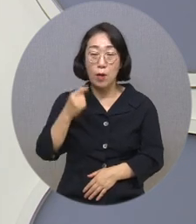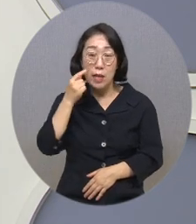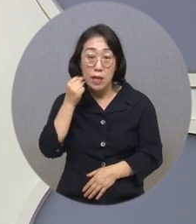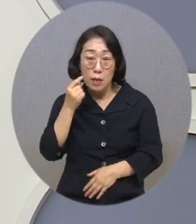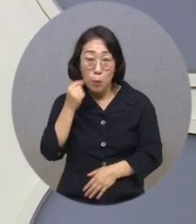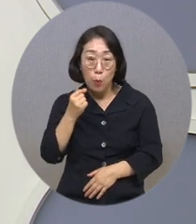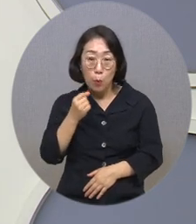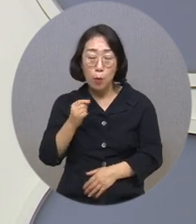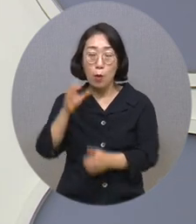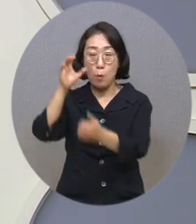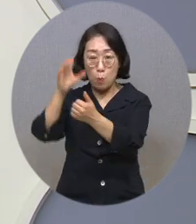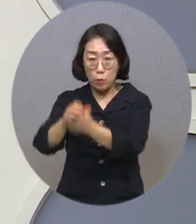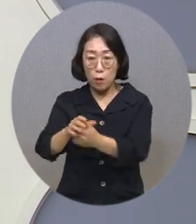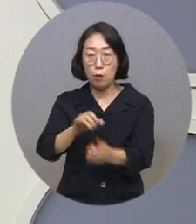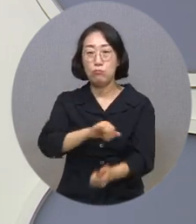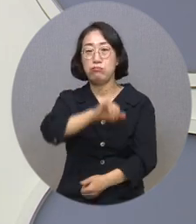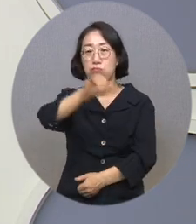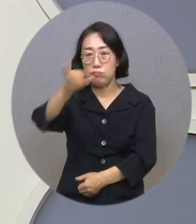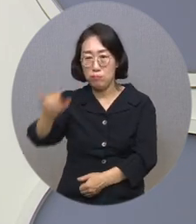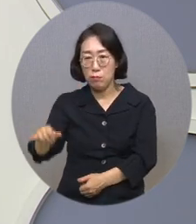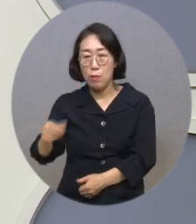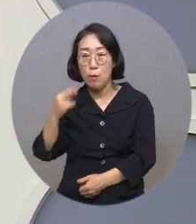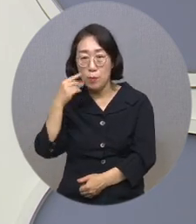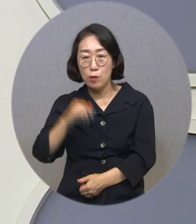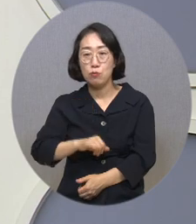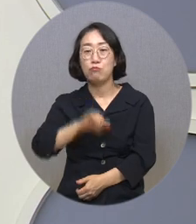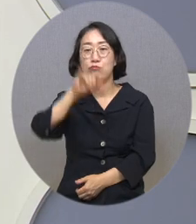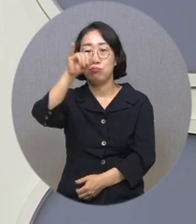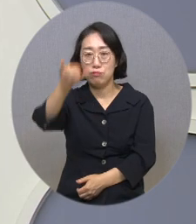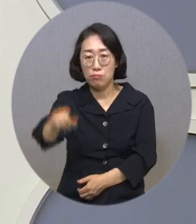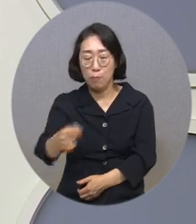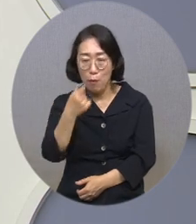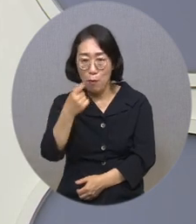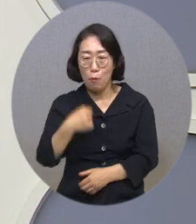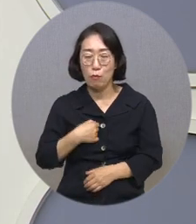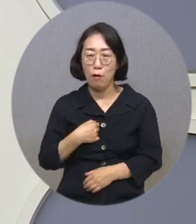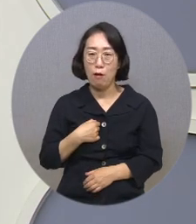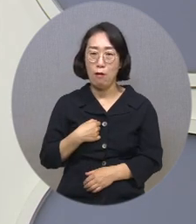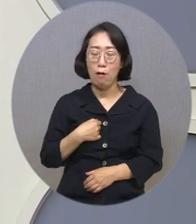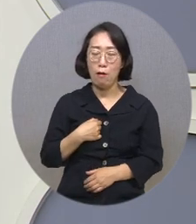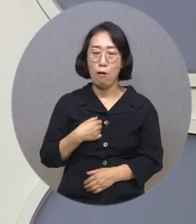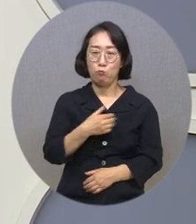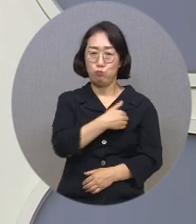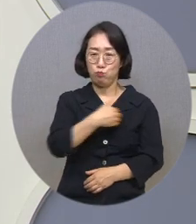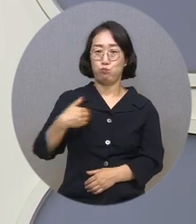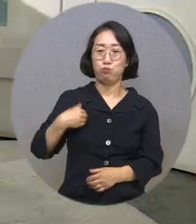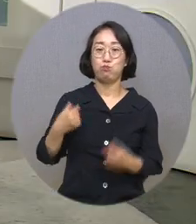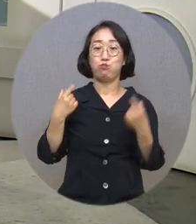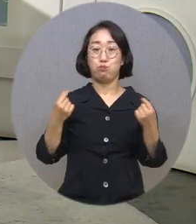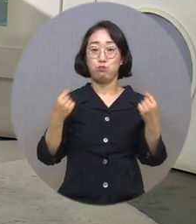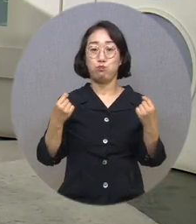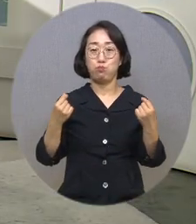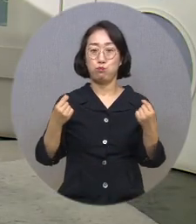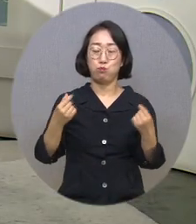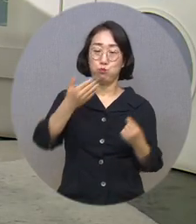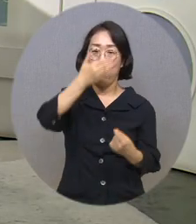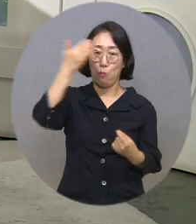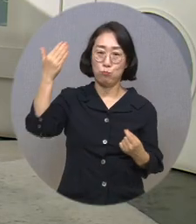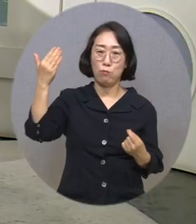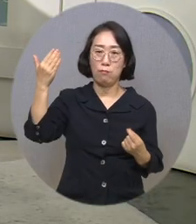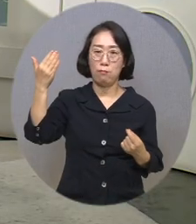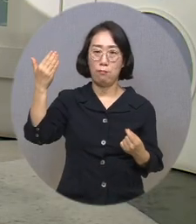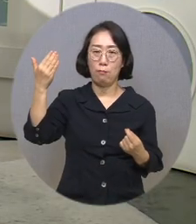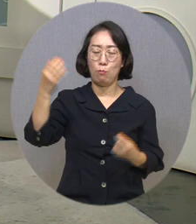미국도 가게 되고 막 그러니까 제가 젊은 마음에 세상에 뭘 못할 게 없겠느냐 막 이런 생각이 들었어요.